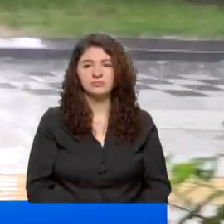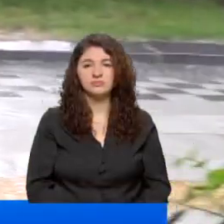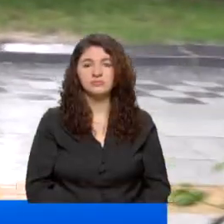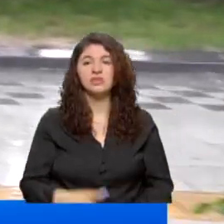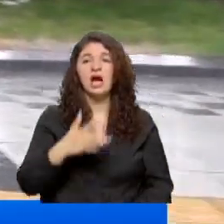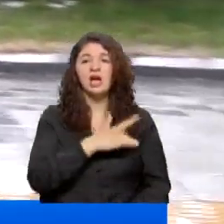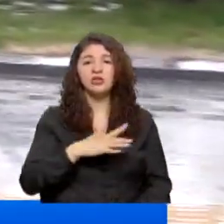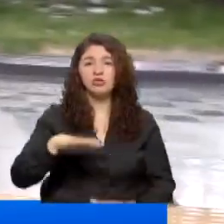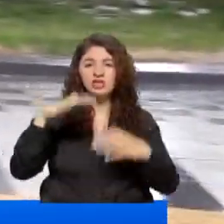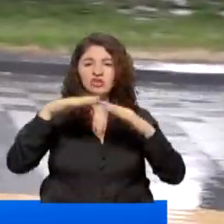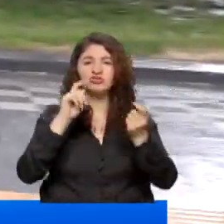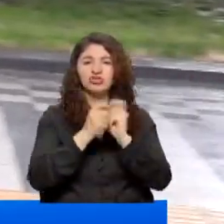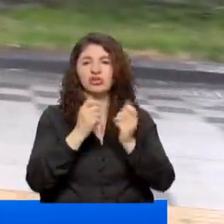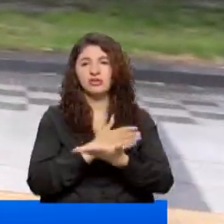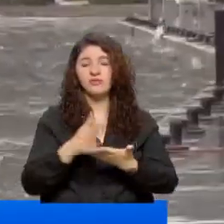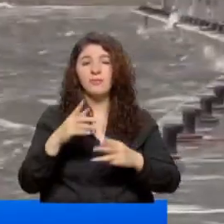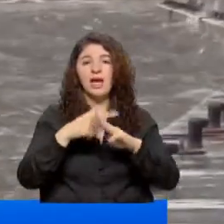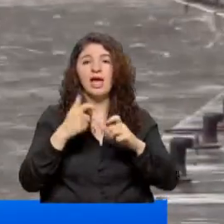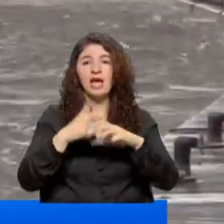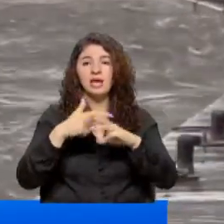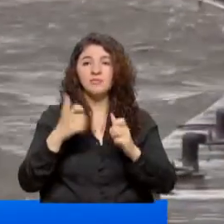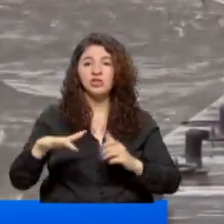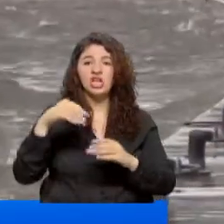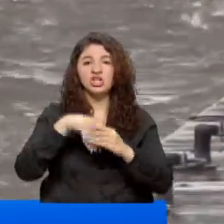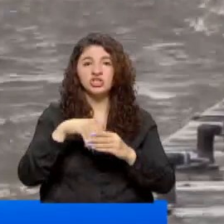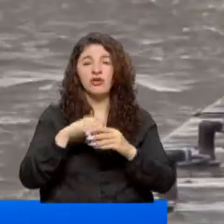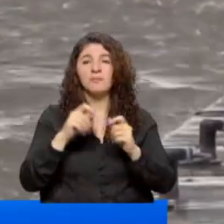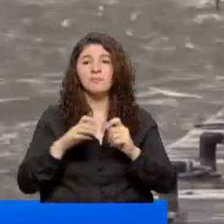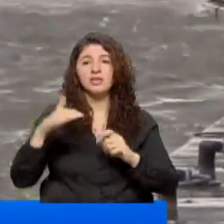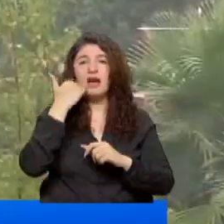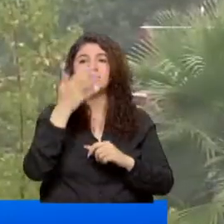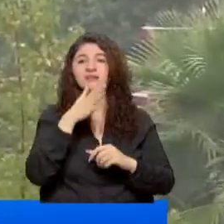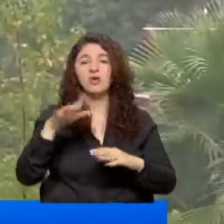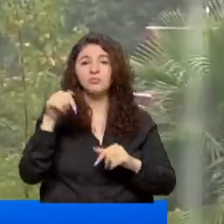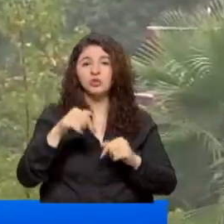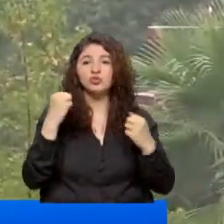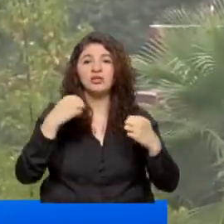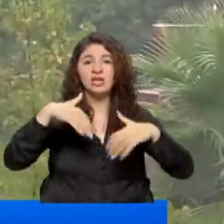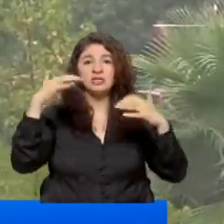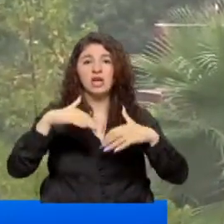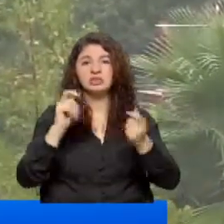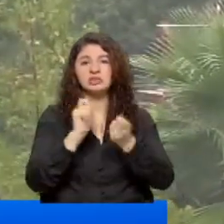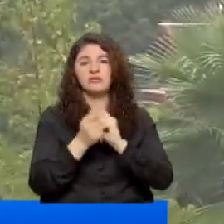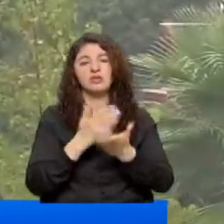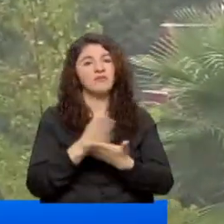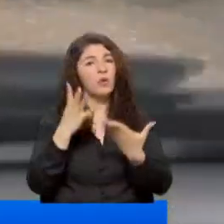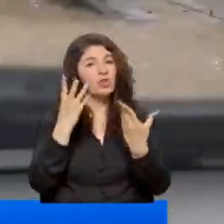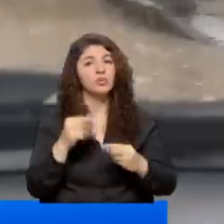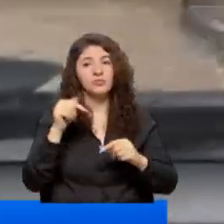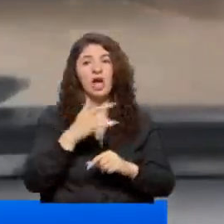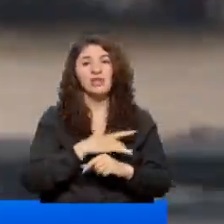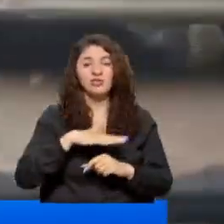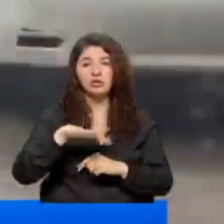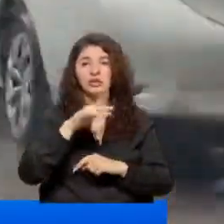ve Anadolu'da yağış geçişleri sürüyor Ege bölgesinin iç kesimleri ile batı Akdeniz'de bugün kuvvetli sağanak yağış geçişleri görülebilir